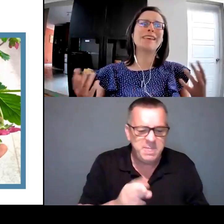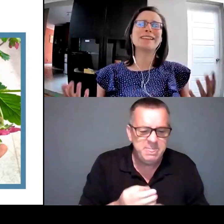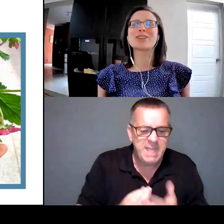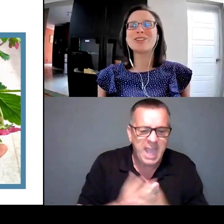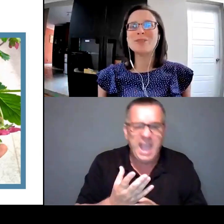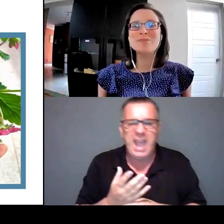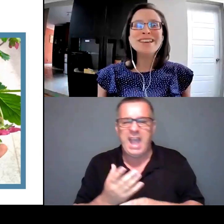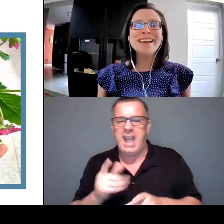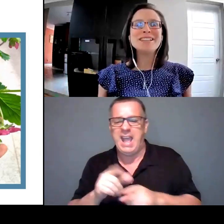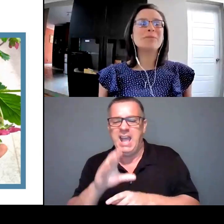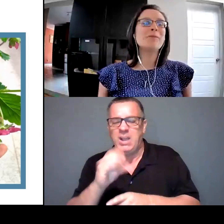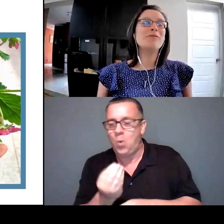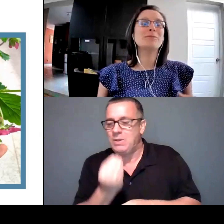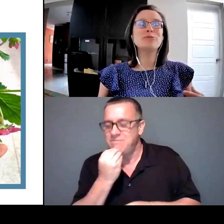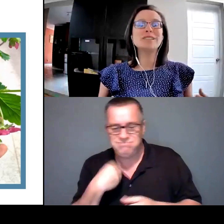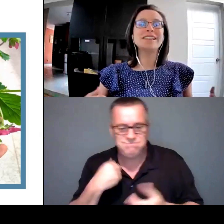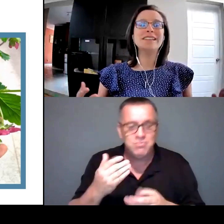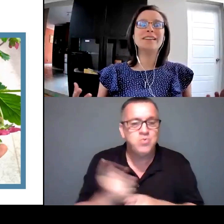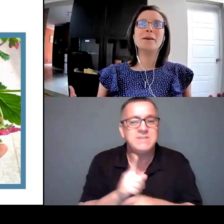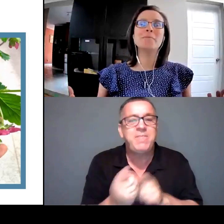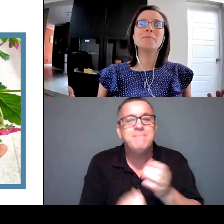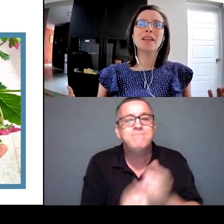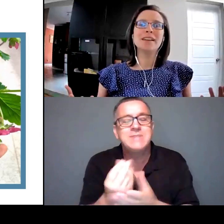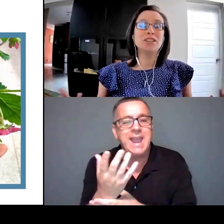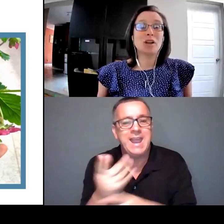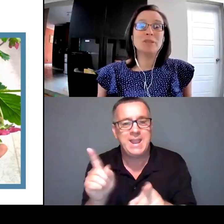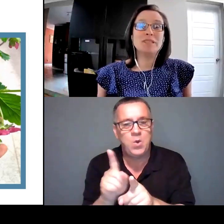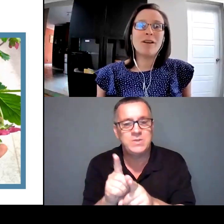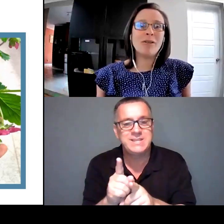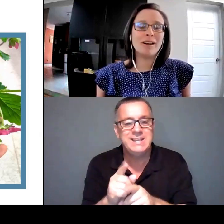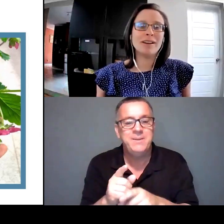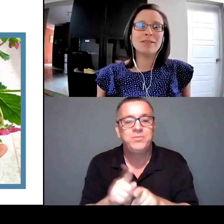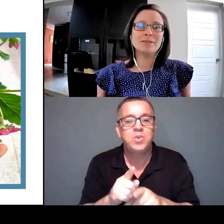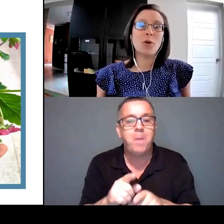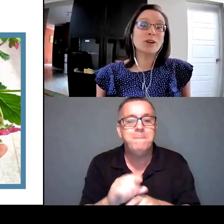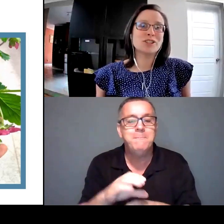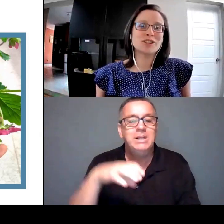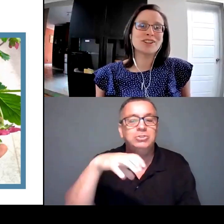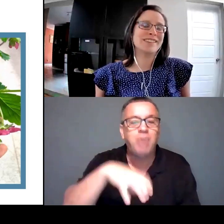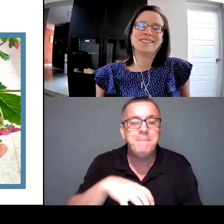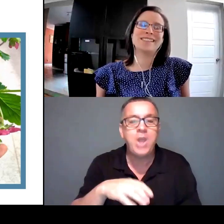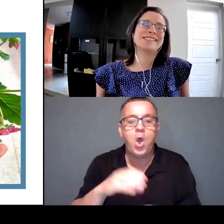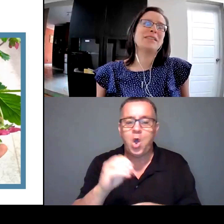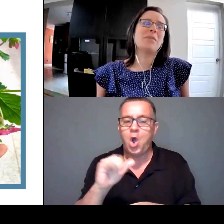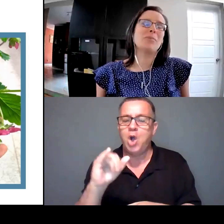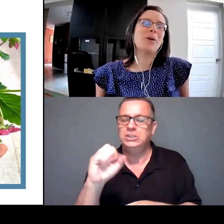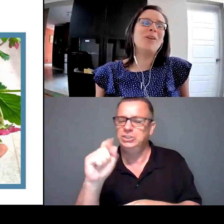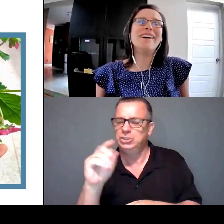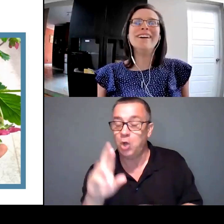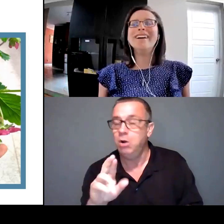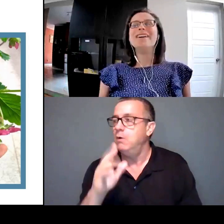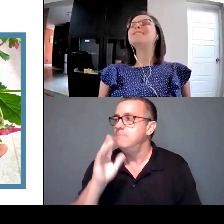haute gastronomie. J'ai même fait pousser des champignons oysters. C'était tellement